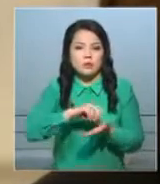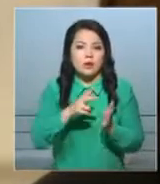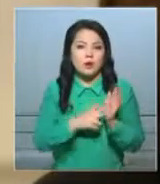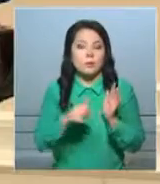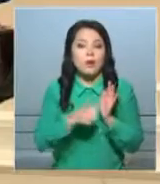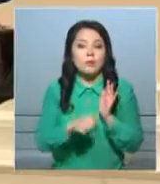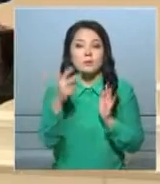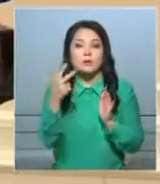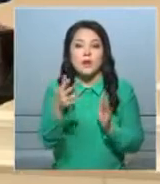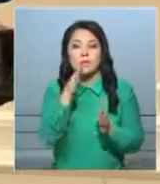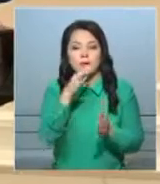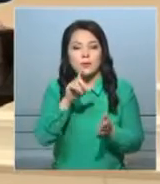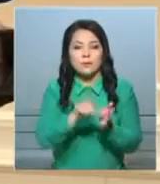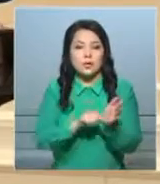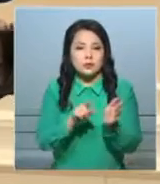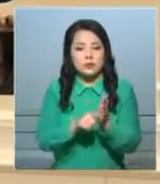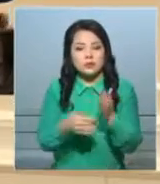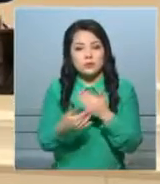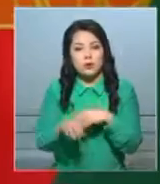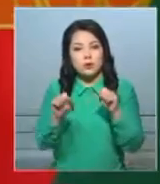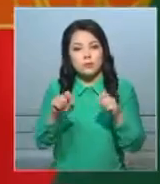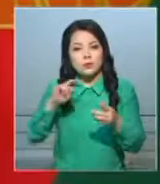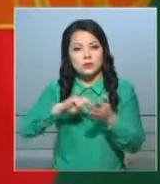зейнеткер атануына мүмкіндік бар.